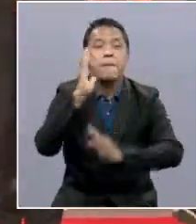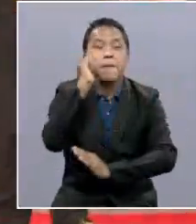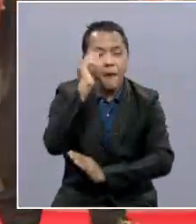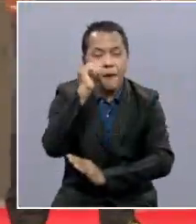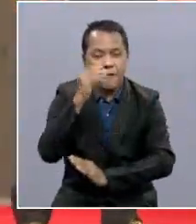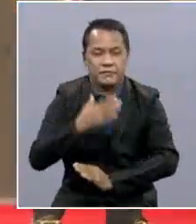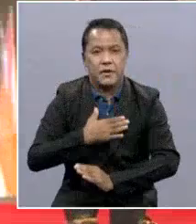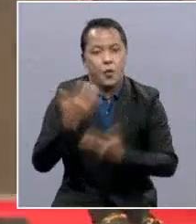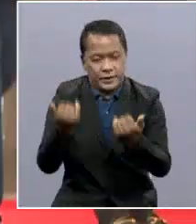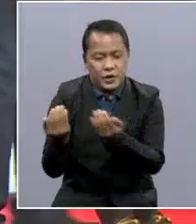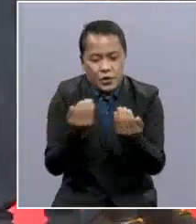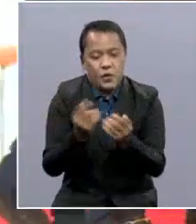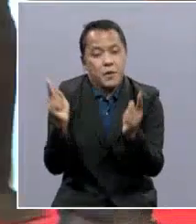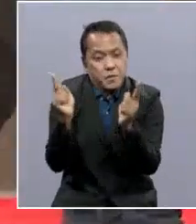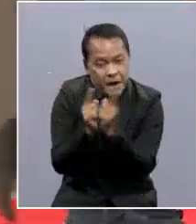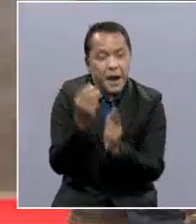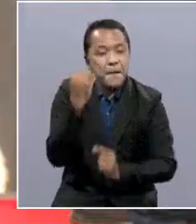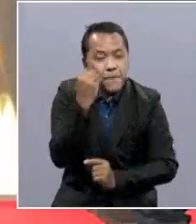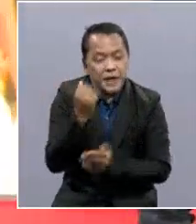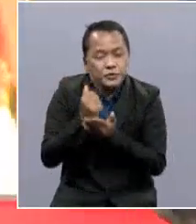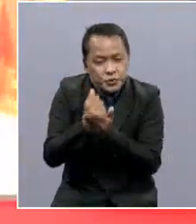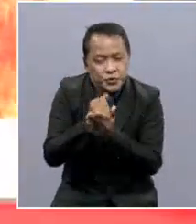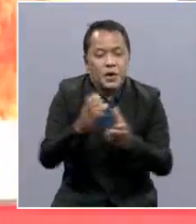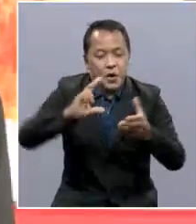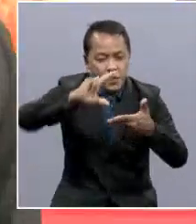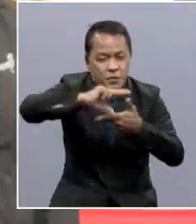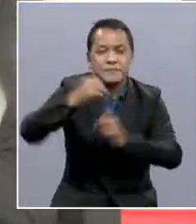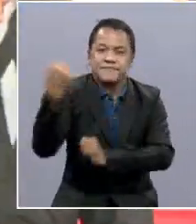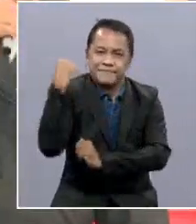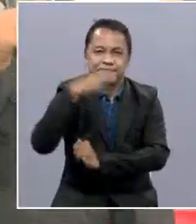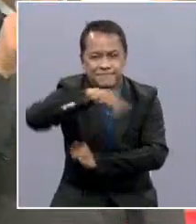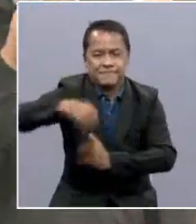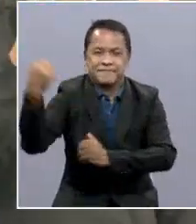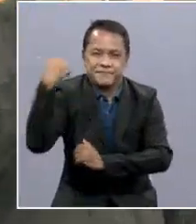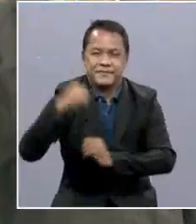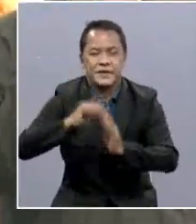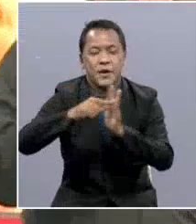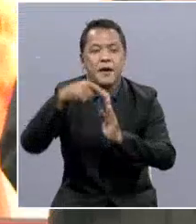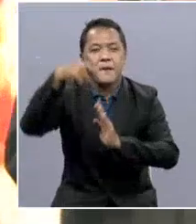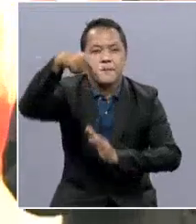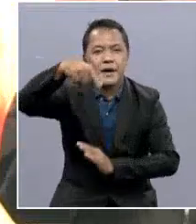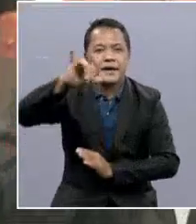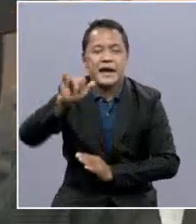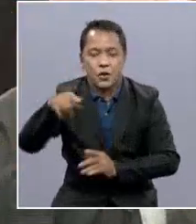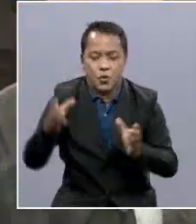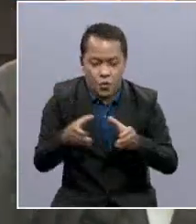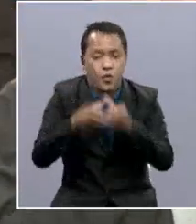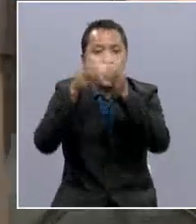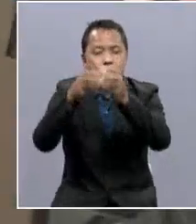วันนี้ลูกกลับมาบ้านมาช่วยพาพลังประชารัฐให้เข้มแข็งแข็งแกร่งโดยเฉพาะจังหวัดพะเยาต้องยกทีม